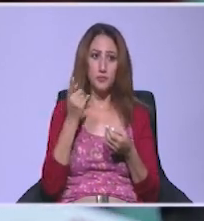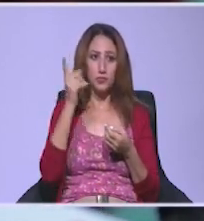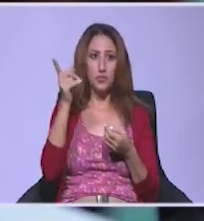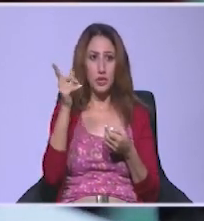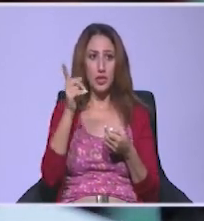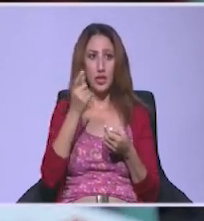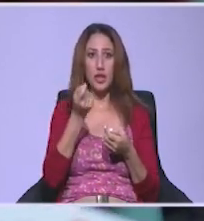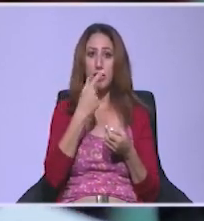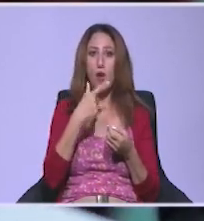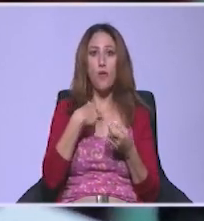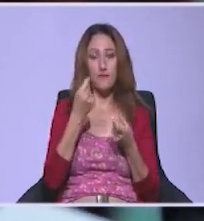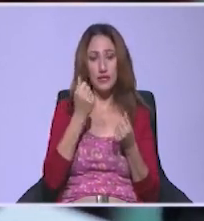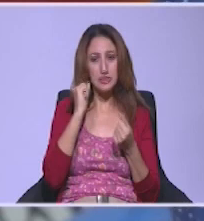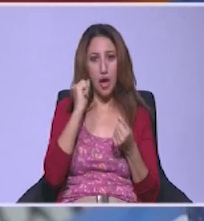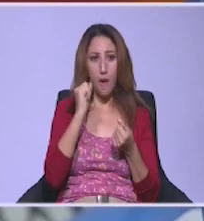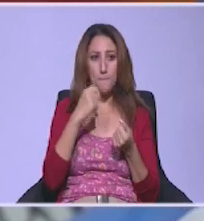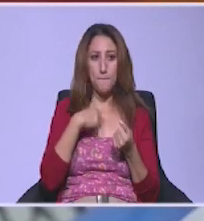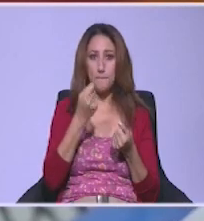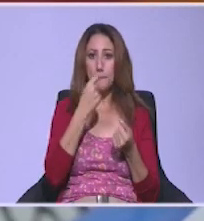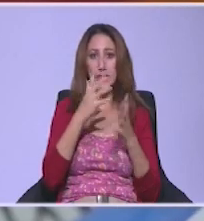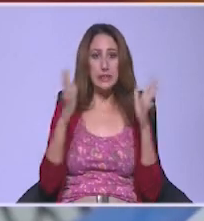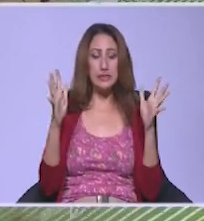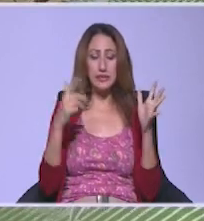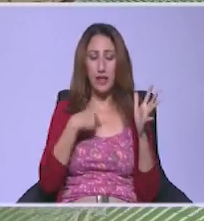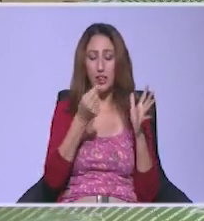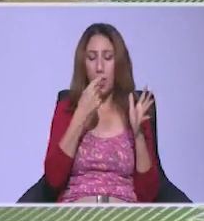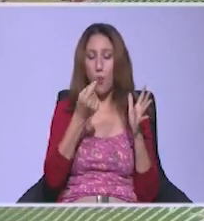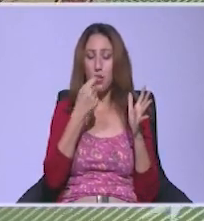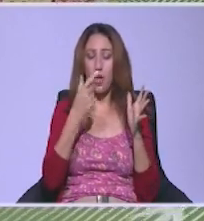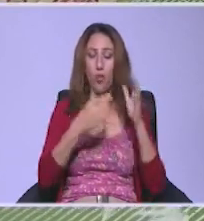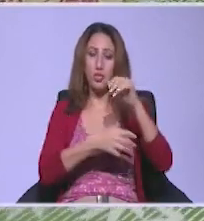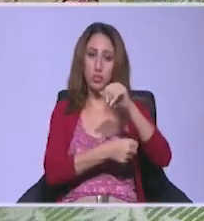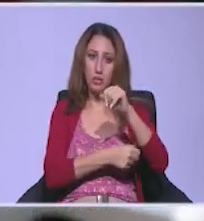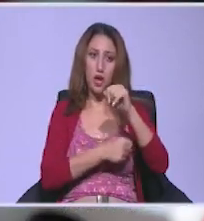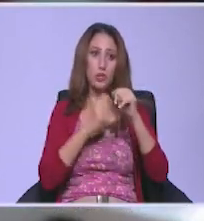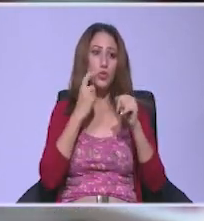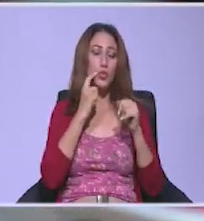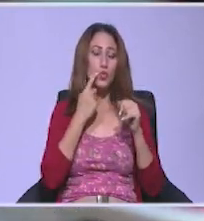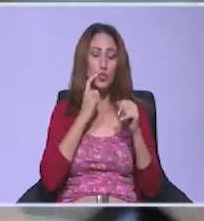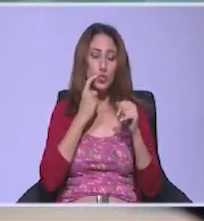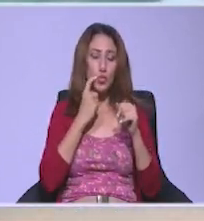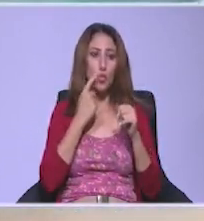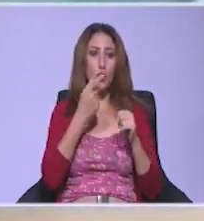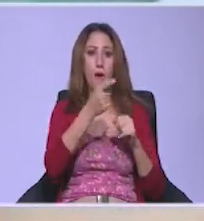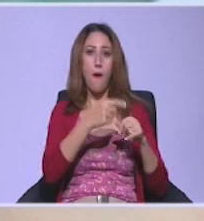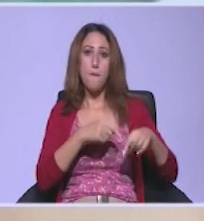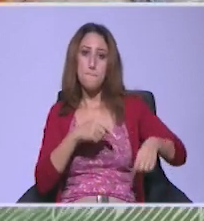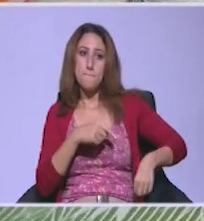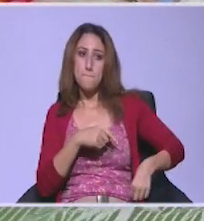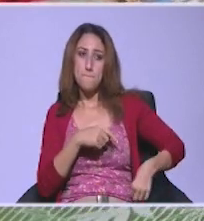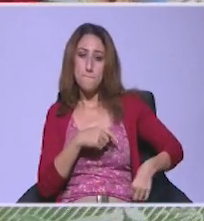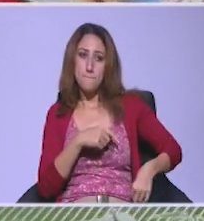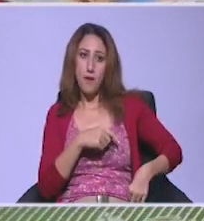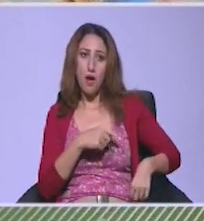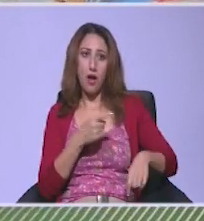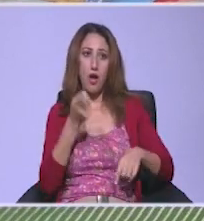بالنسبة للعلاج. أنا باخد علاجات كتيرة، علاج ضغط وعلاج سكر وعلاج مرارة وعلاج